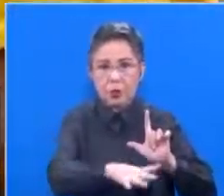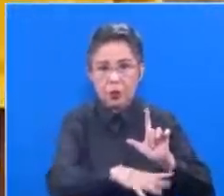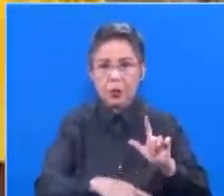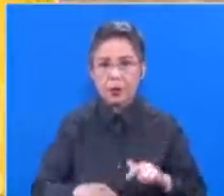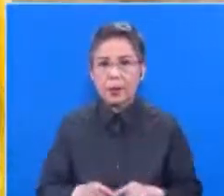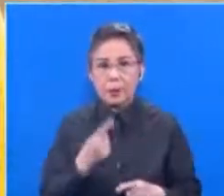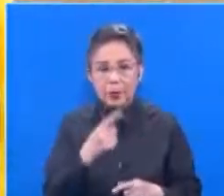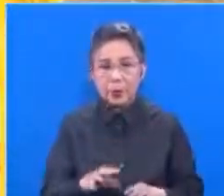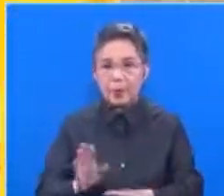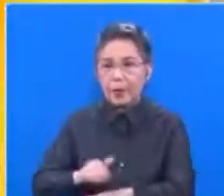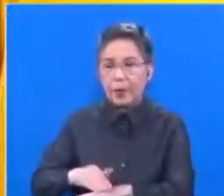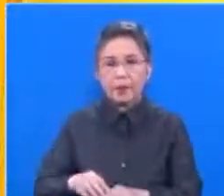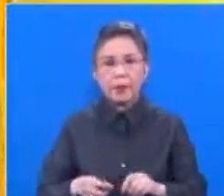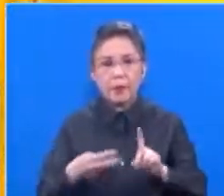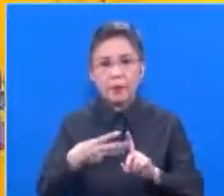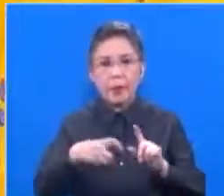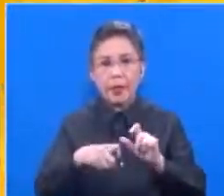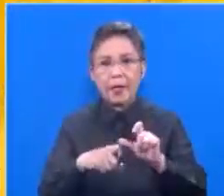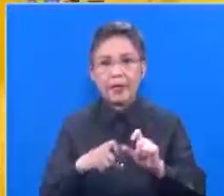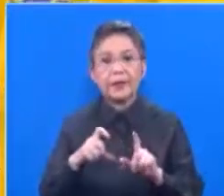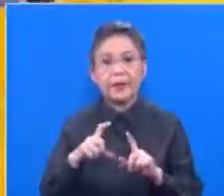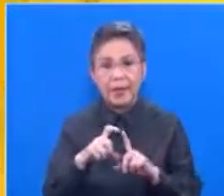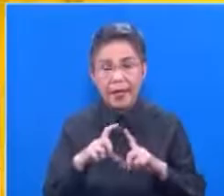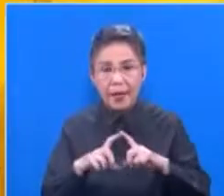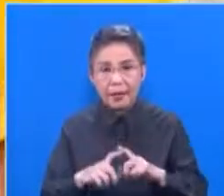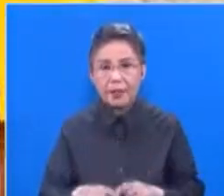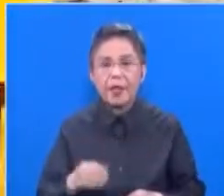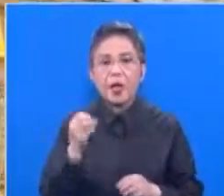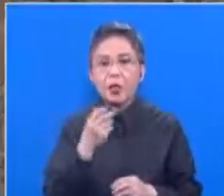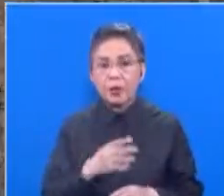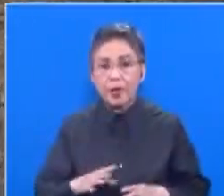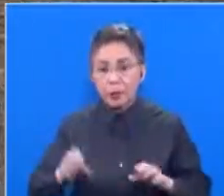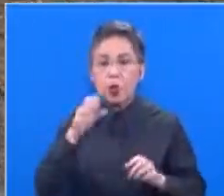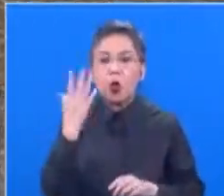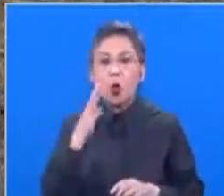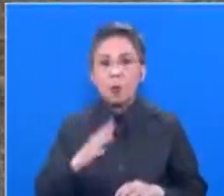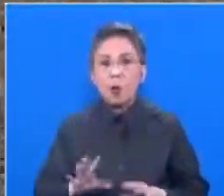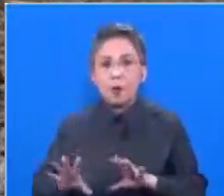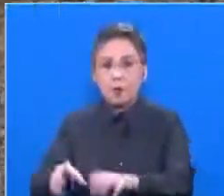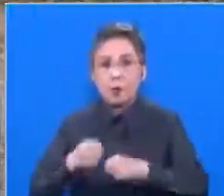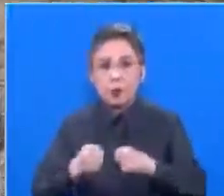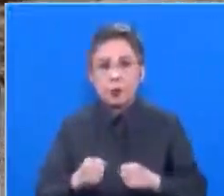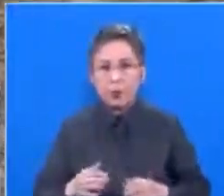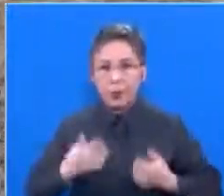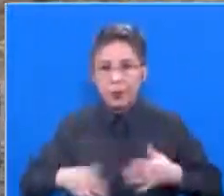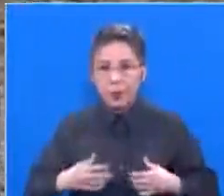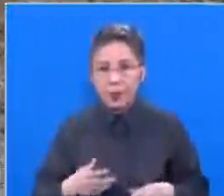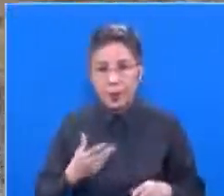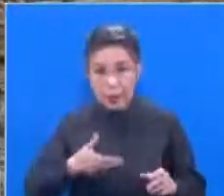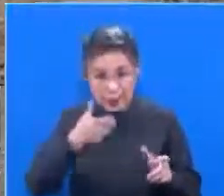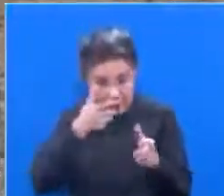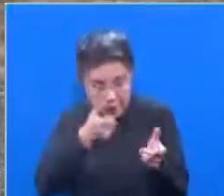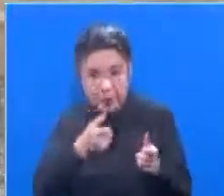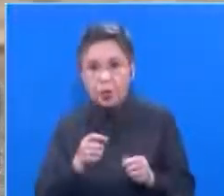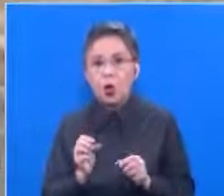Mandalika, melibatkan Balai Konservasi Sumber Daya Alam NTB dan Lombok Animal Rescue. Anjing ditembak obat bius agar pingsan dan